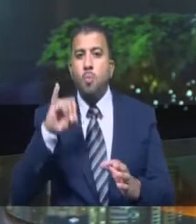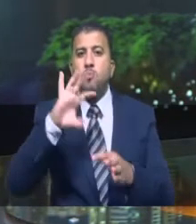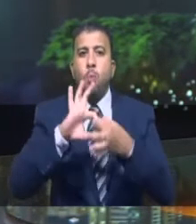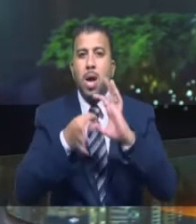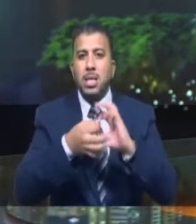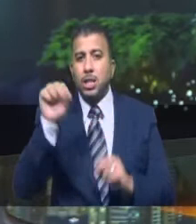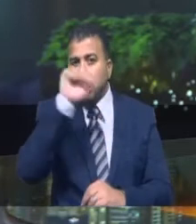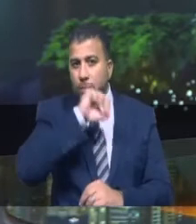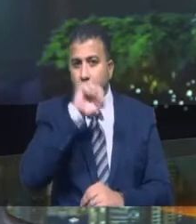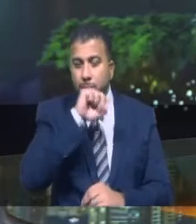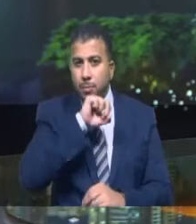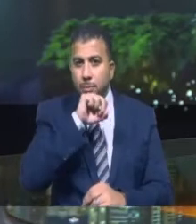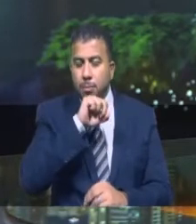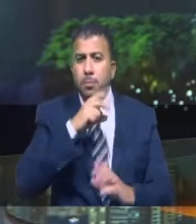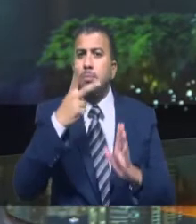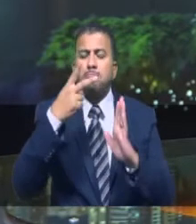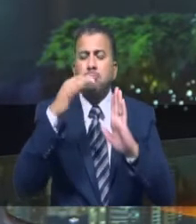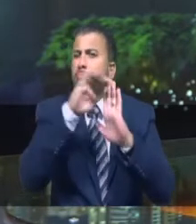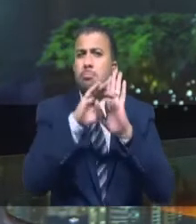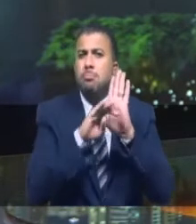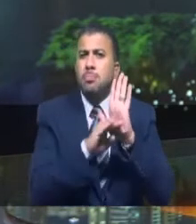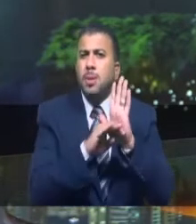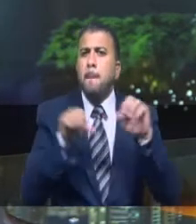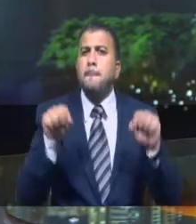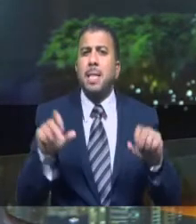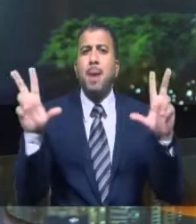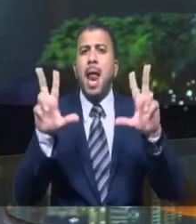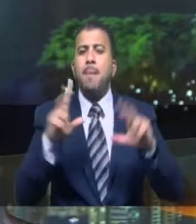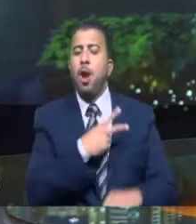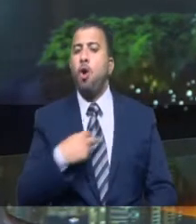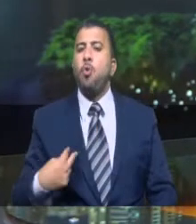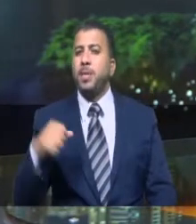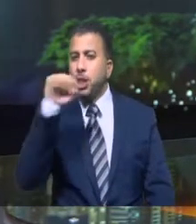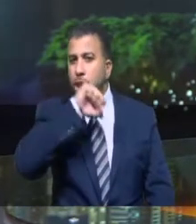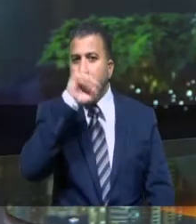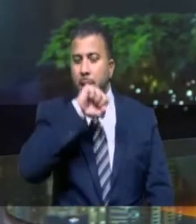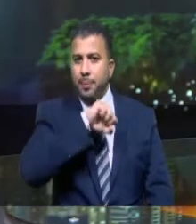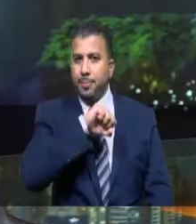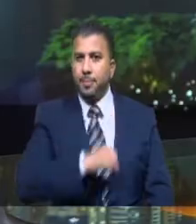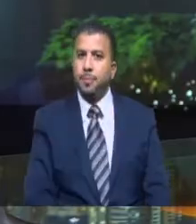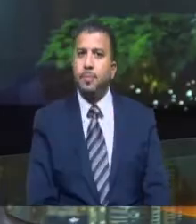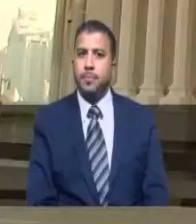حكومة مؤسسات إمارة الشارقة، والتي ينظمها المكتب الإعلامي لحكومة الشارقة.